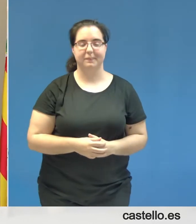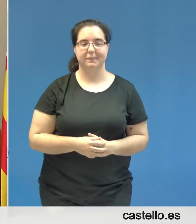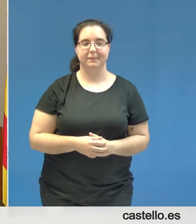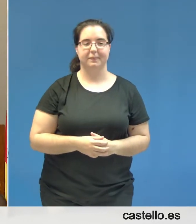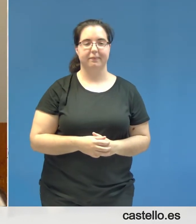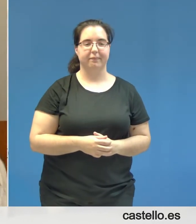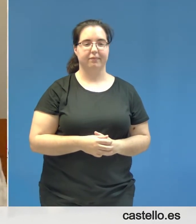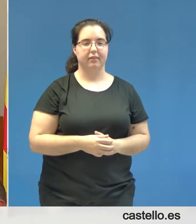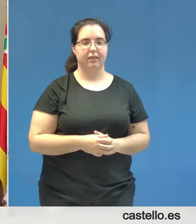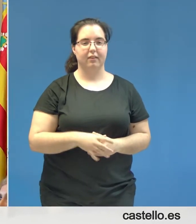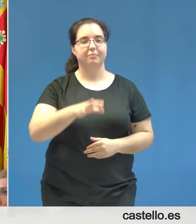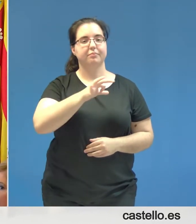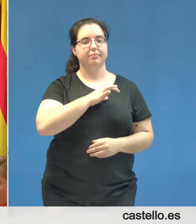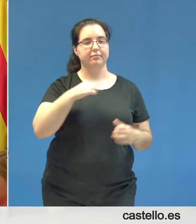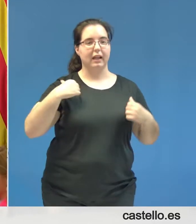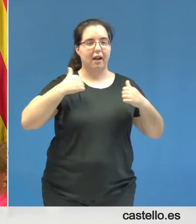Sí, senyora Gavarda.